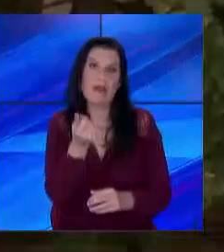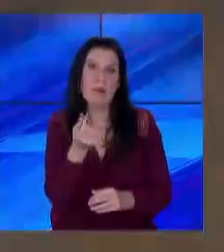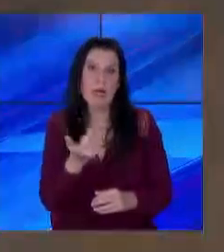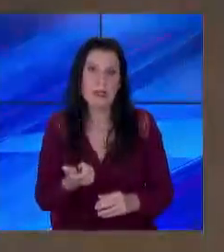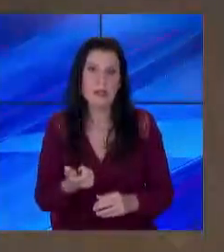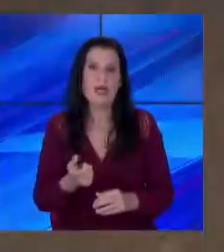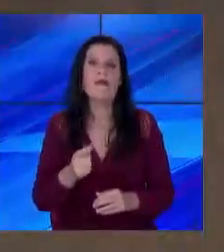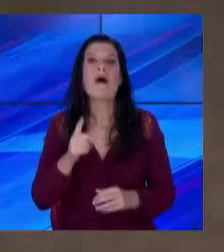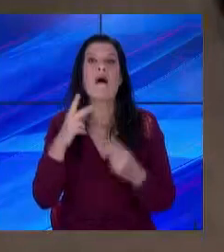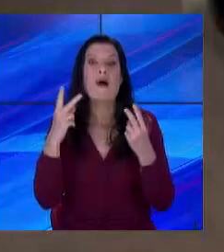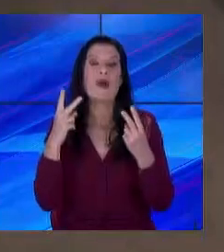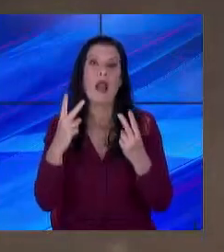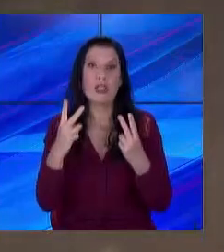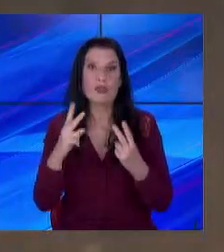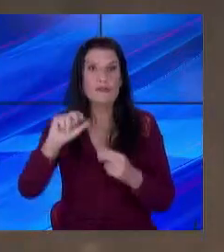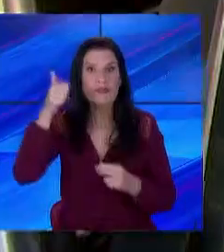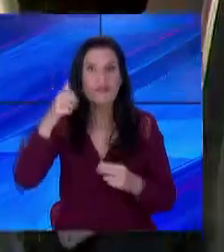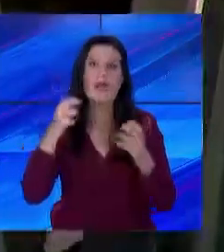העליונה.